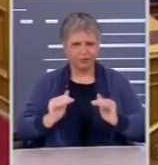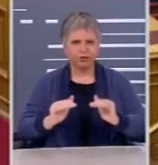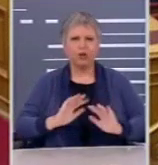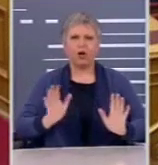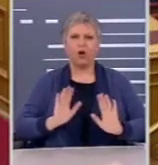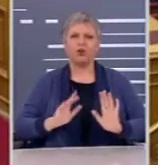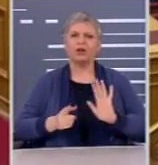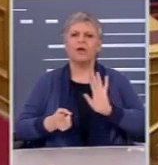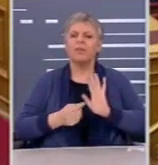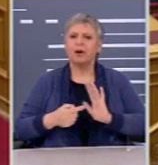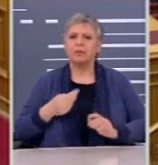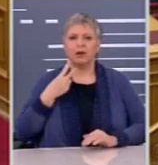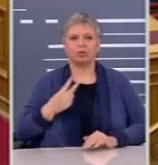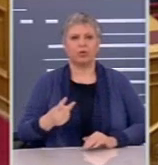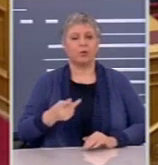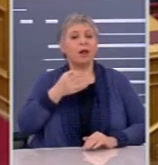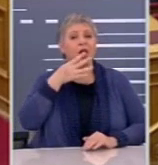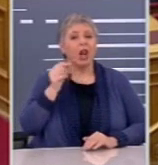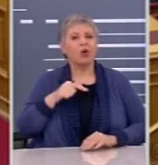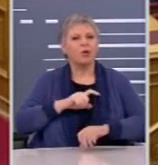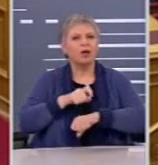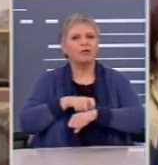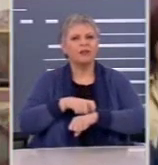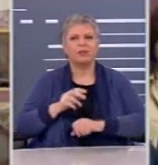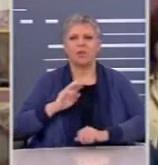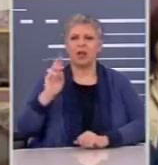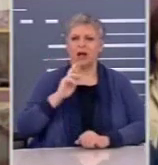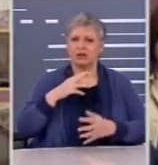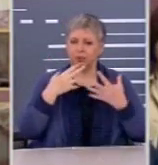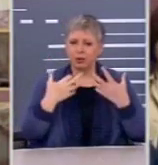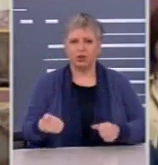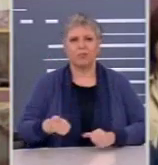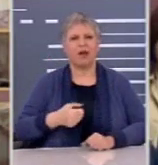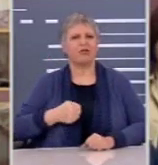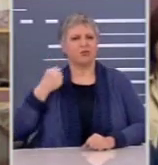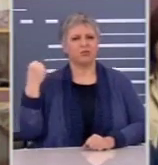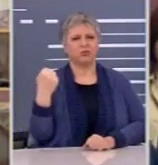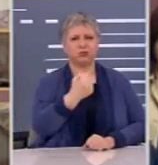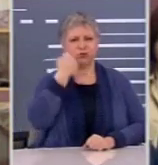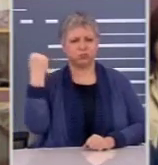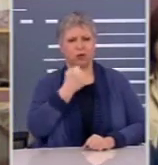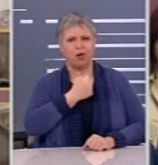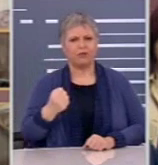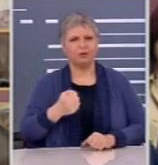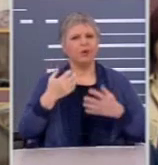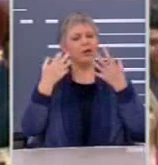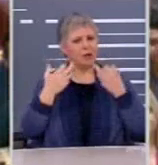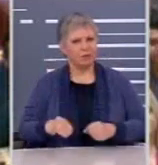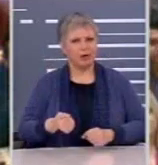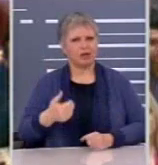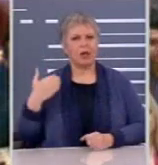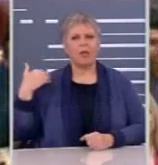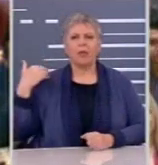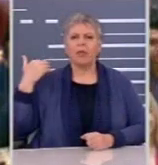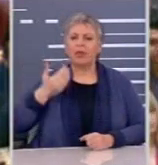την ανάδειξη ακραίων φασιστικών και ρατσιστικών φωνών στον μέχρι πρότινος προοδευτικό και δημοκρατικό